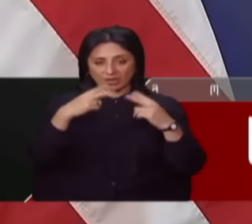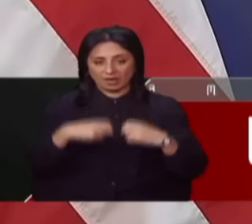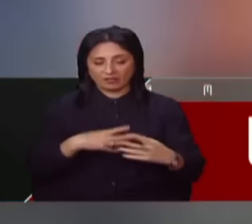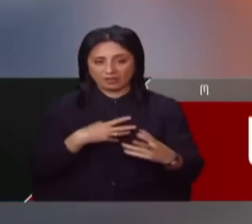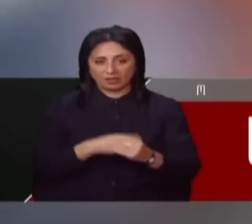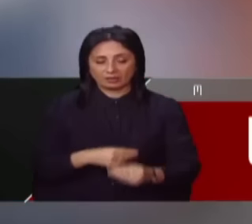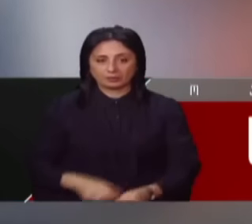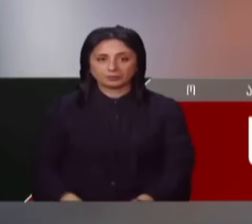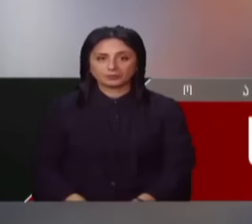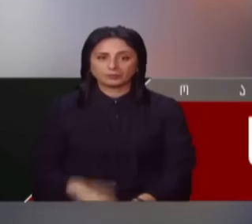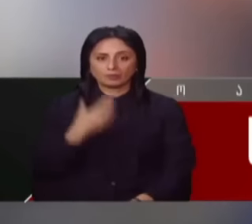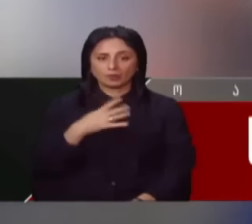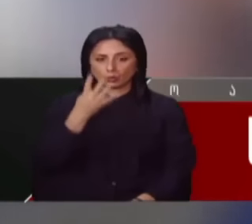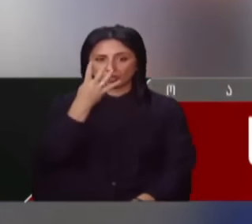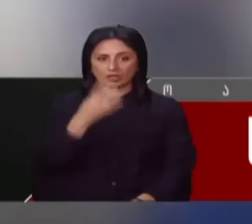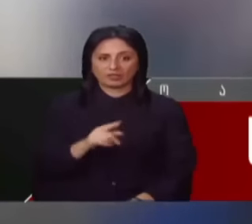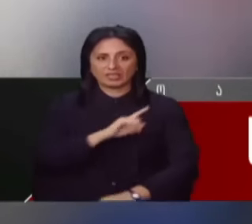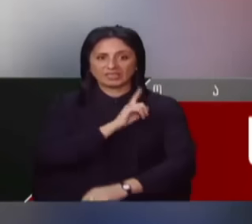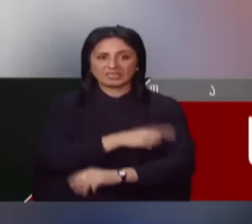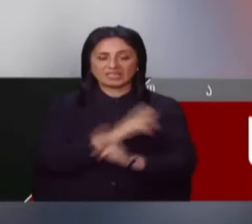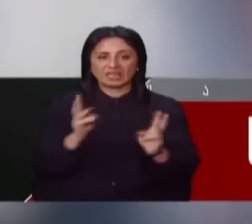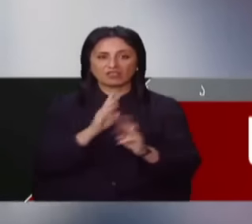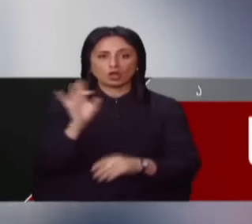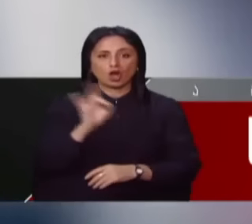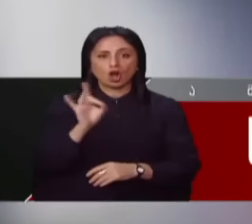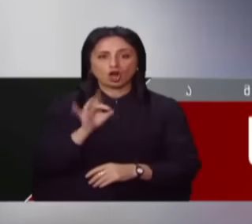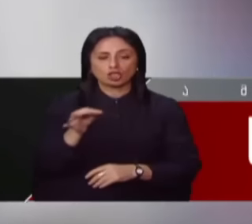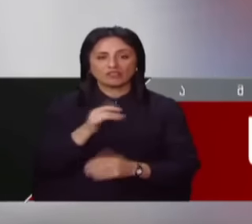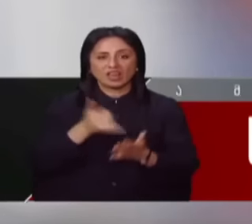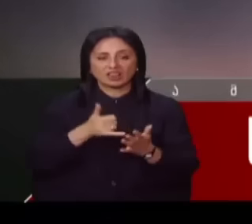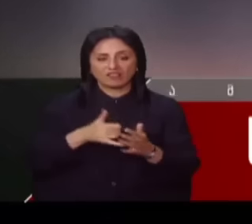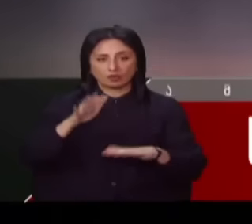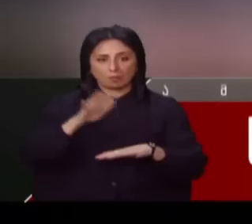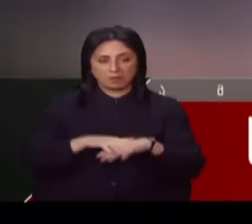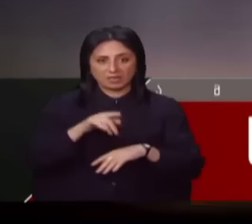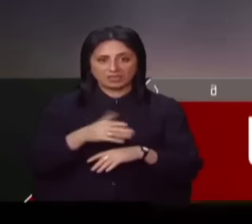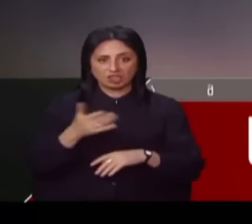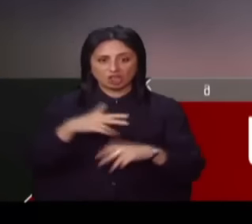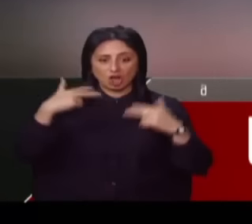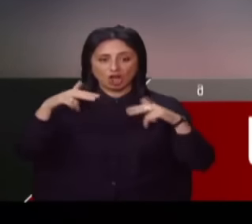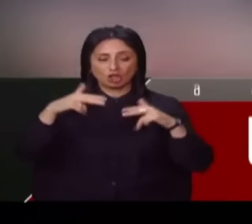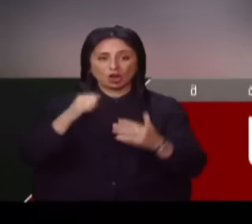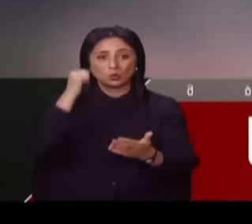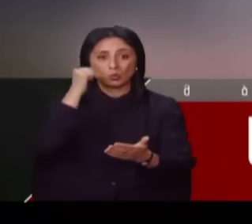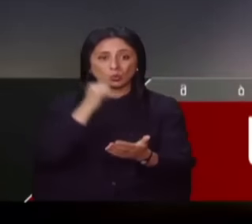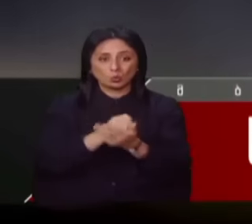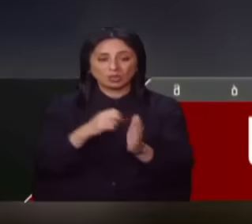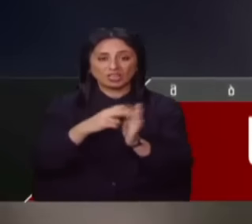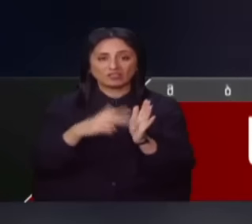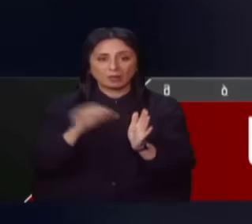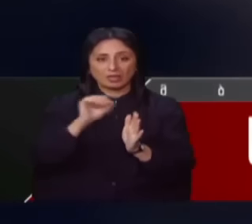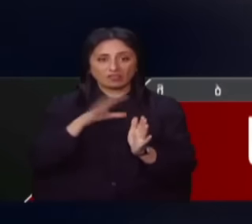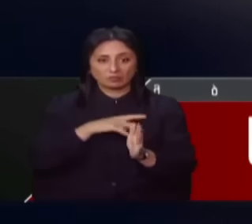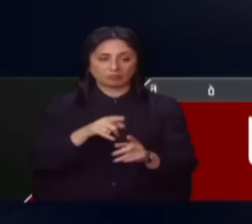მათთან. უკვე 4 დღეა ძლიერი ხანძარია როსტოვის ოლქში ნავთობბაზაზე, რომელზეც დრონებით იერიში 18